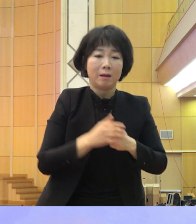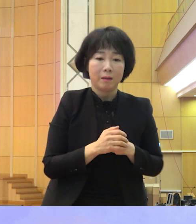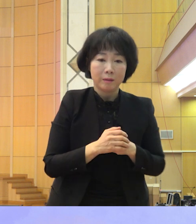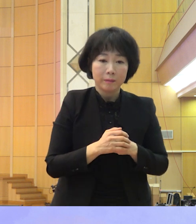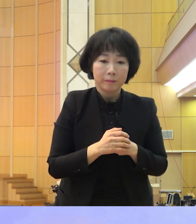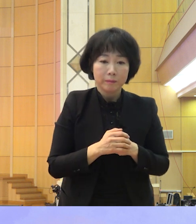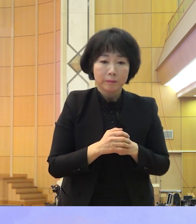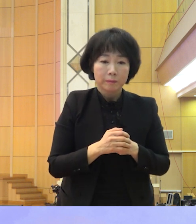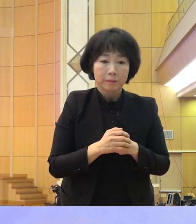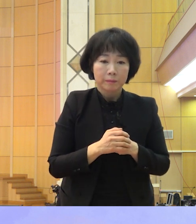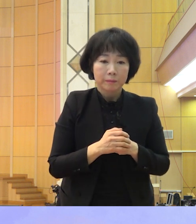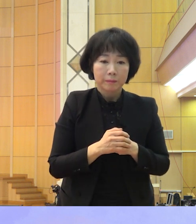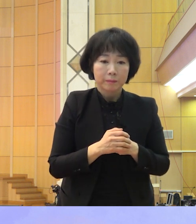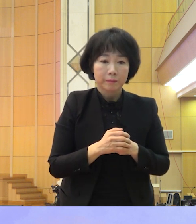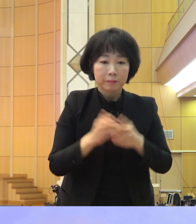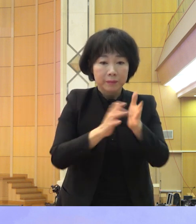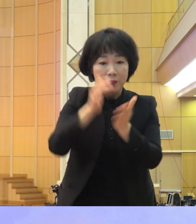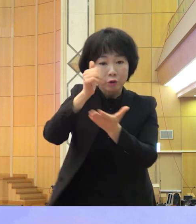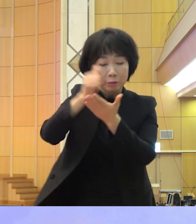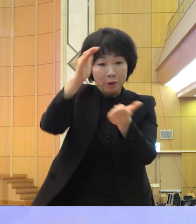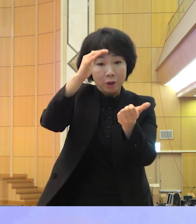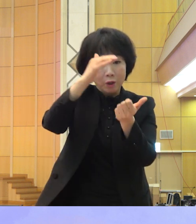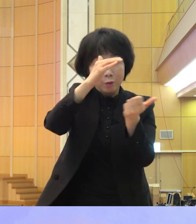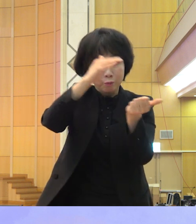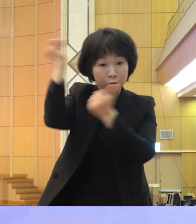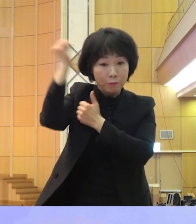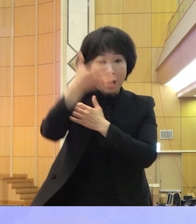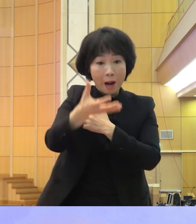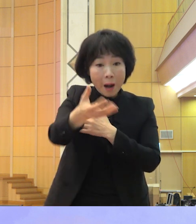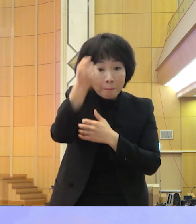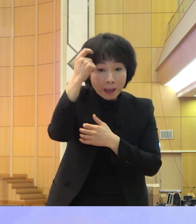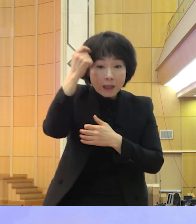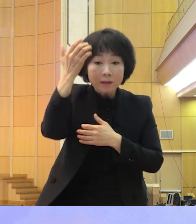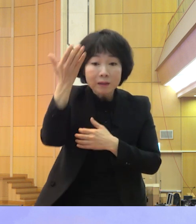할례 받은 자로서 예수님의 부름을 받았느냐?